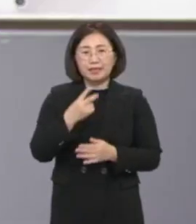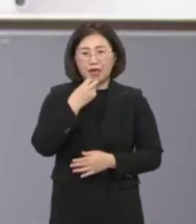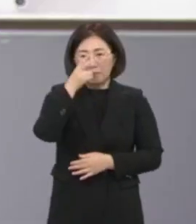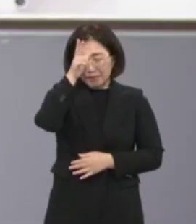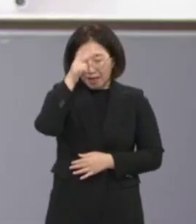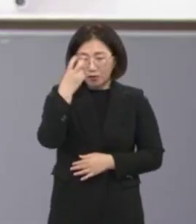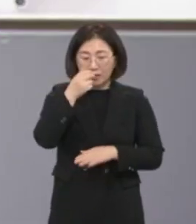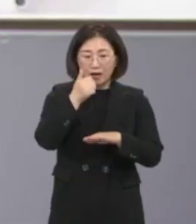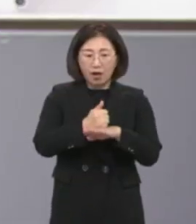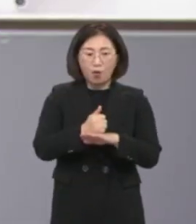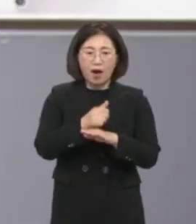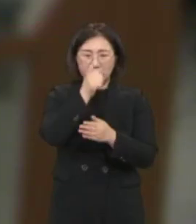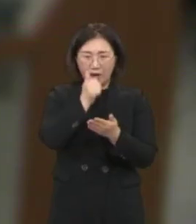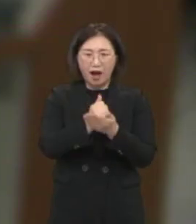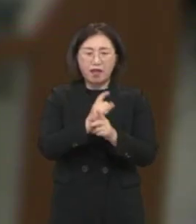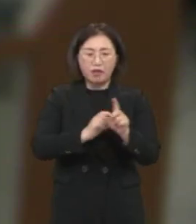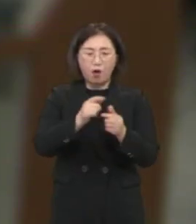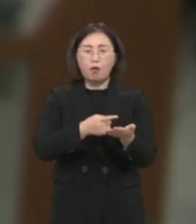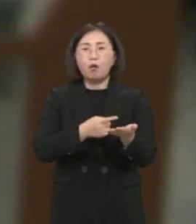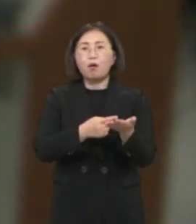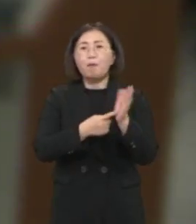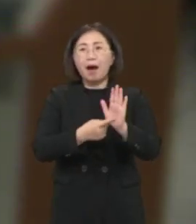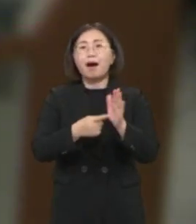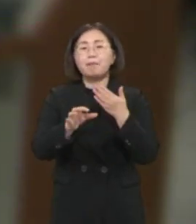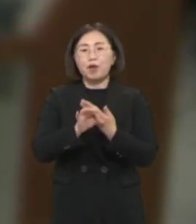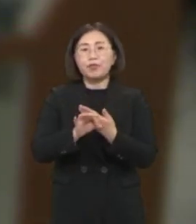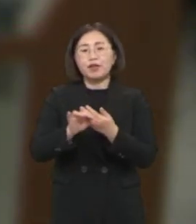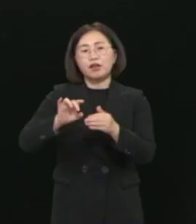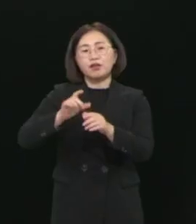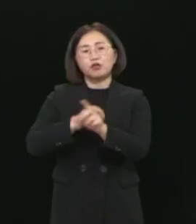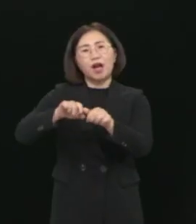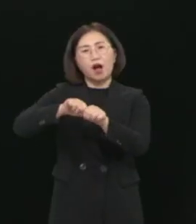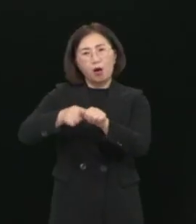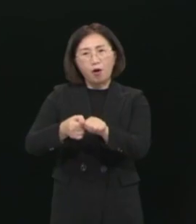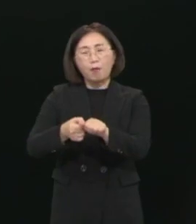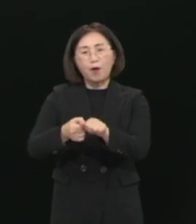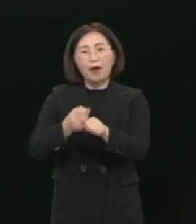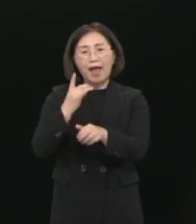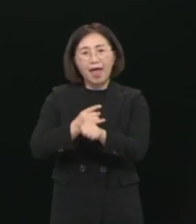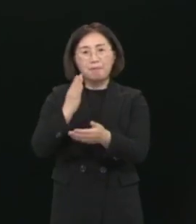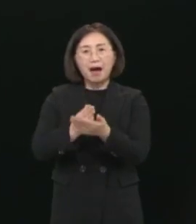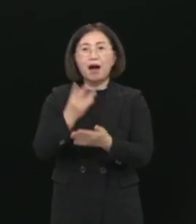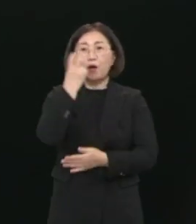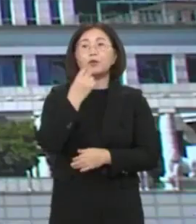나올 경우 추가 징계 여부에 대해 검토하겠다고 전했습니다. TJB 김철진입니다.